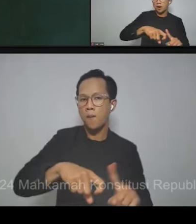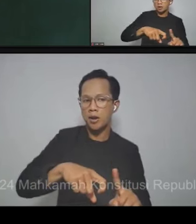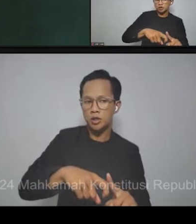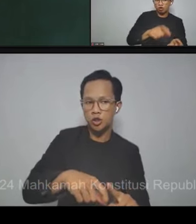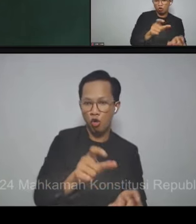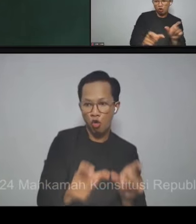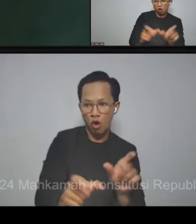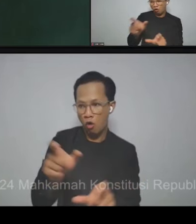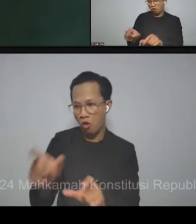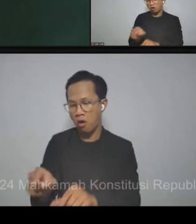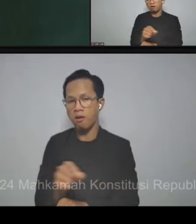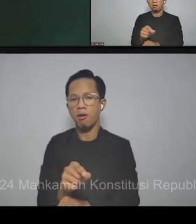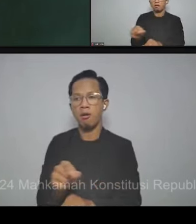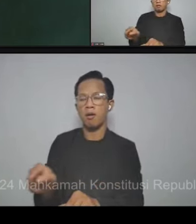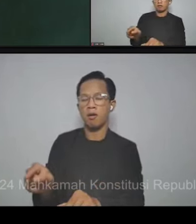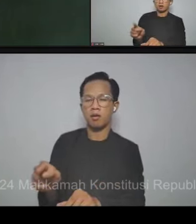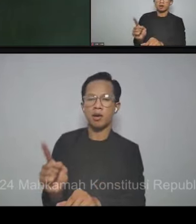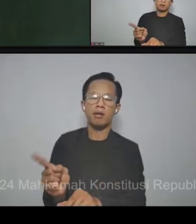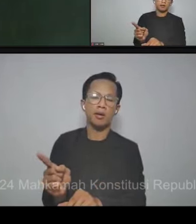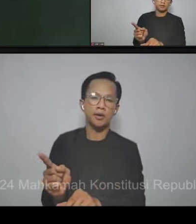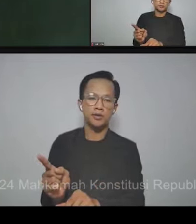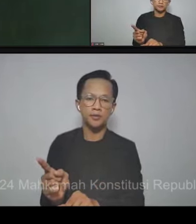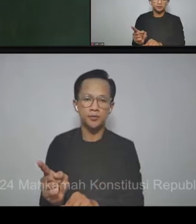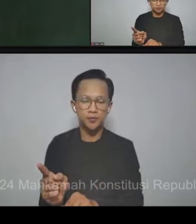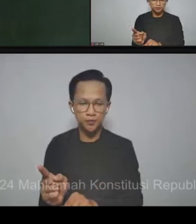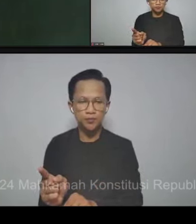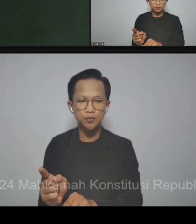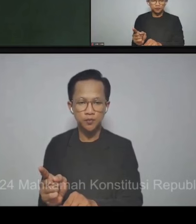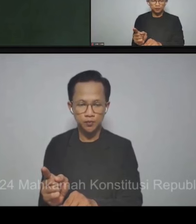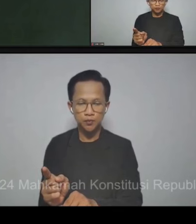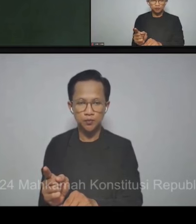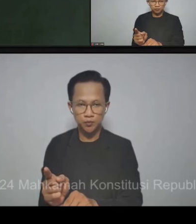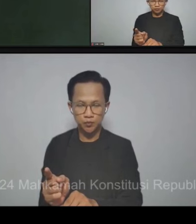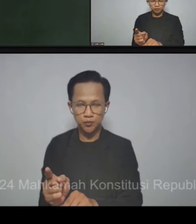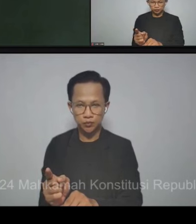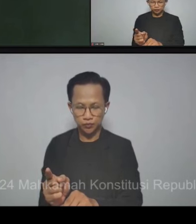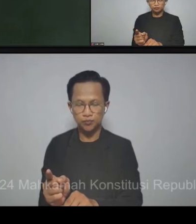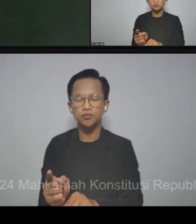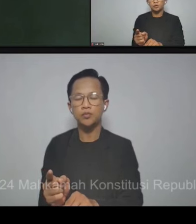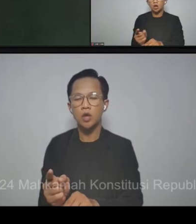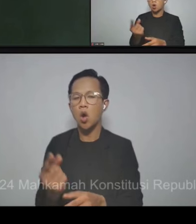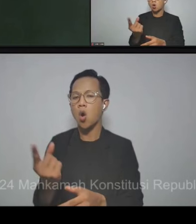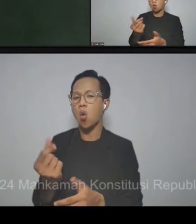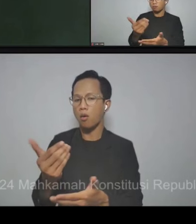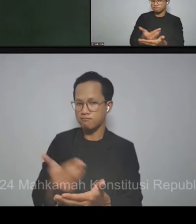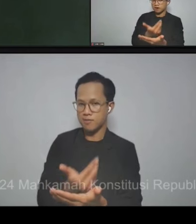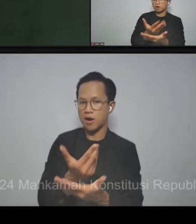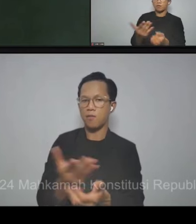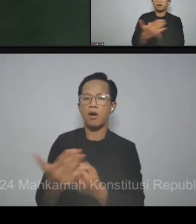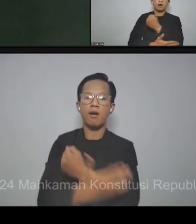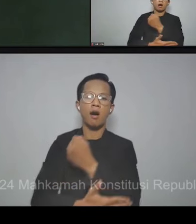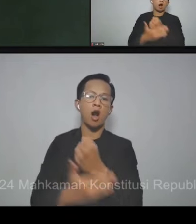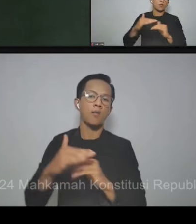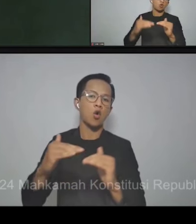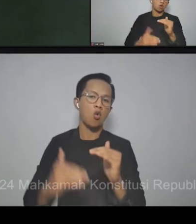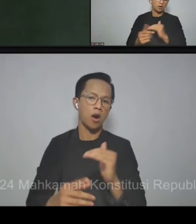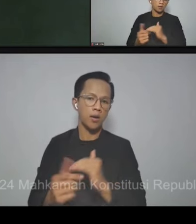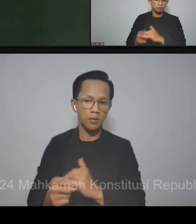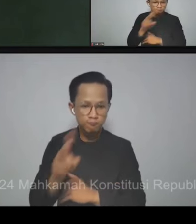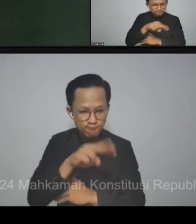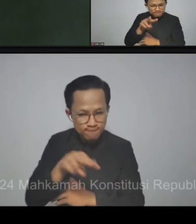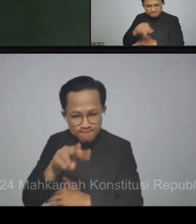menimbulkan berkurangnya atau berkurangnya pada pendapatan negarad pasal 1 angka 26 undang